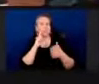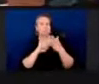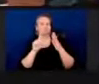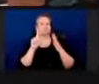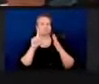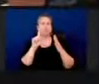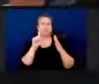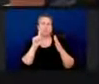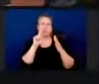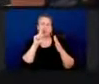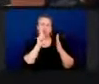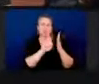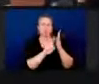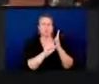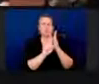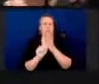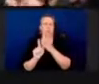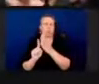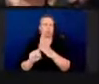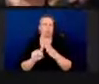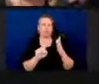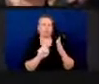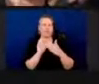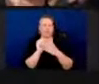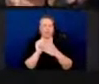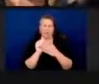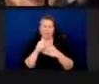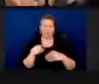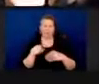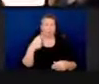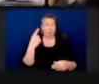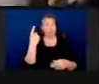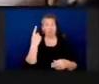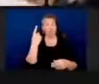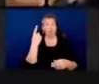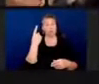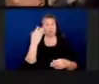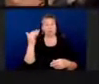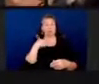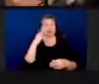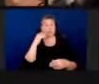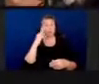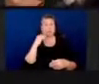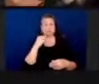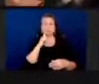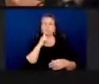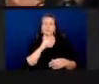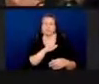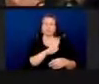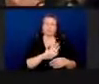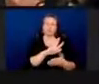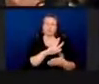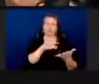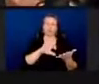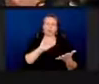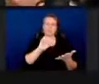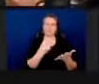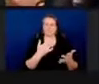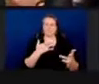Mojawapo ya mambo ambayo ninapatia furaha sana ni namna ambavyo wanafunzi wanachangamkia mpango